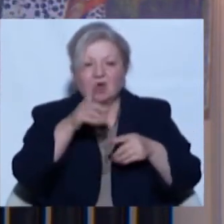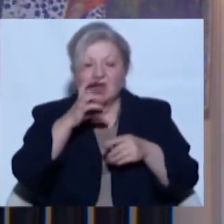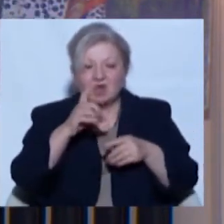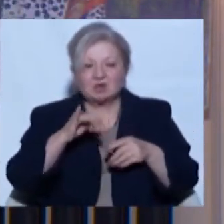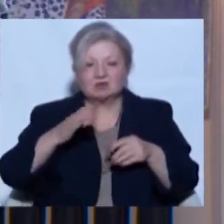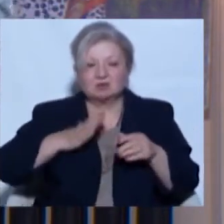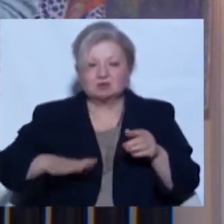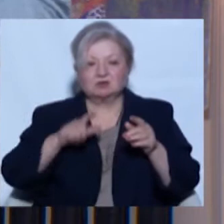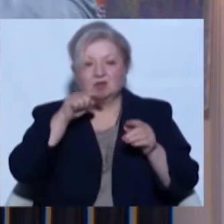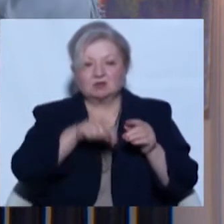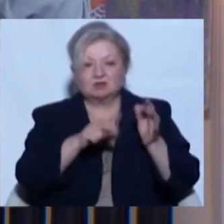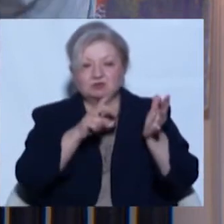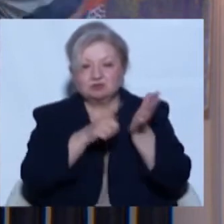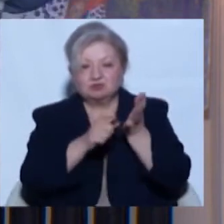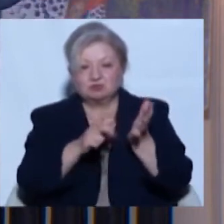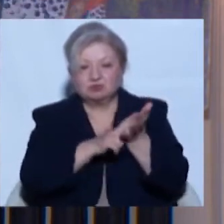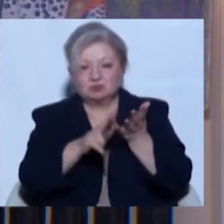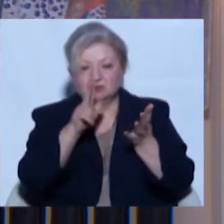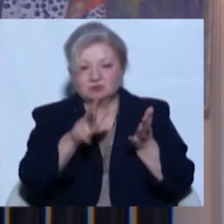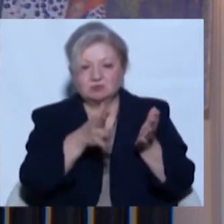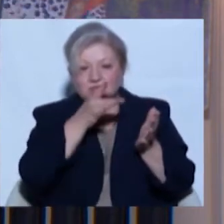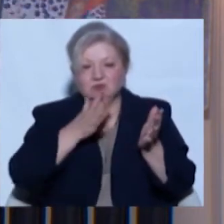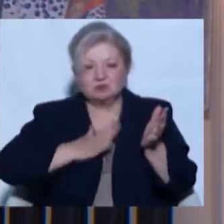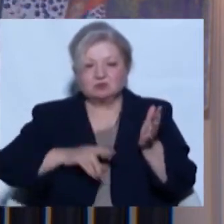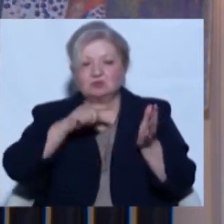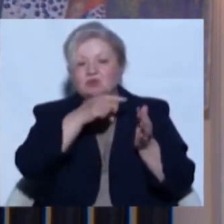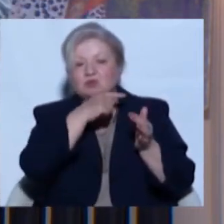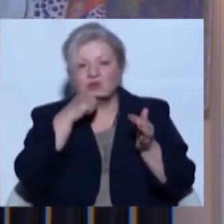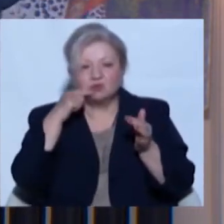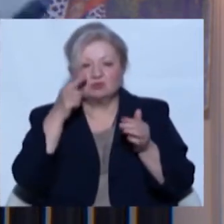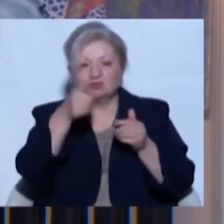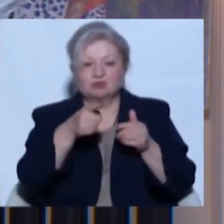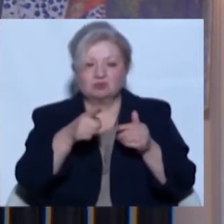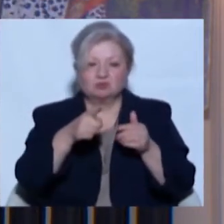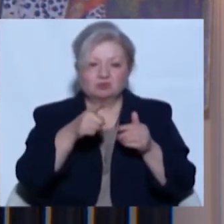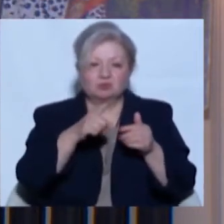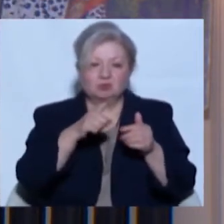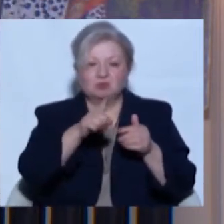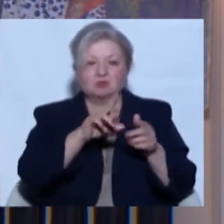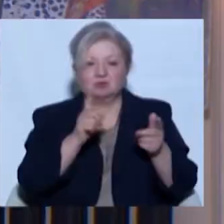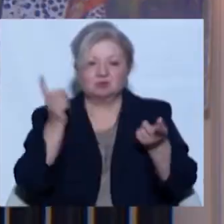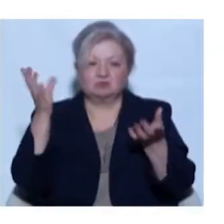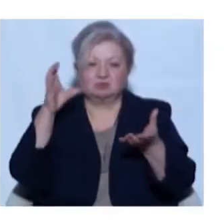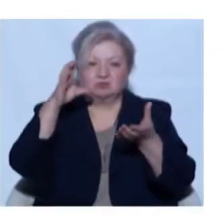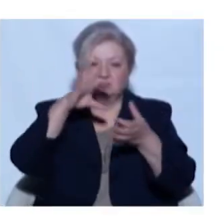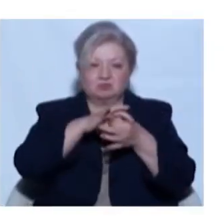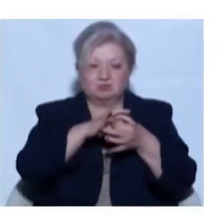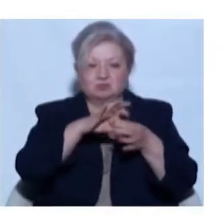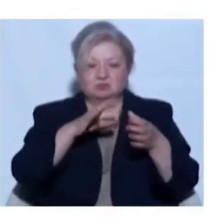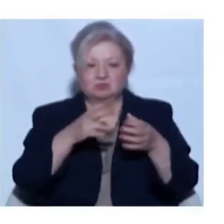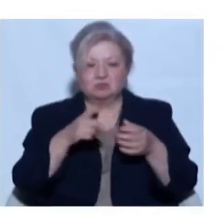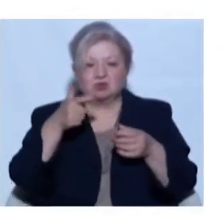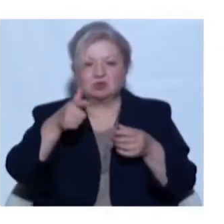იძულებულია 1793 წელს რუსეთის ზეწოლებით, რჩევებით, მანიპულირებით მასთან გააფორმოს გეორგიევსკის ტრაქტატი.